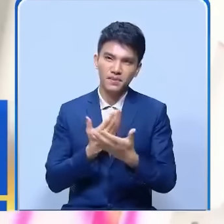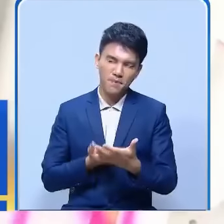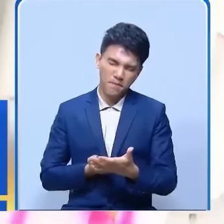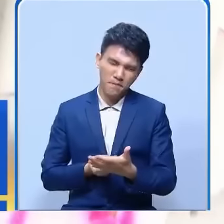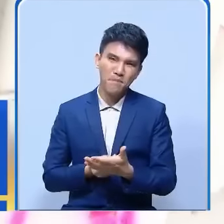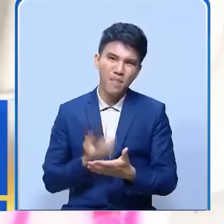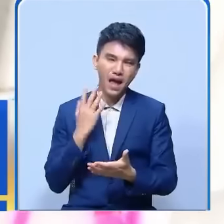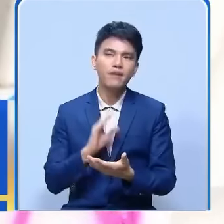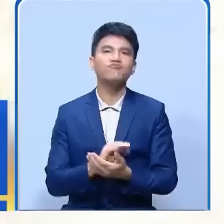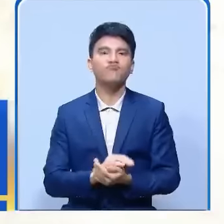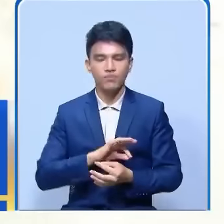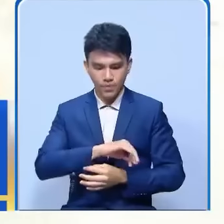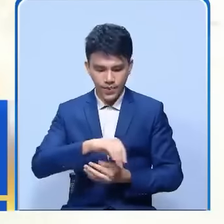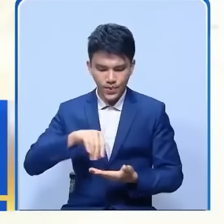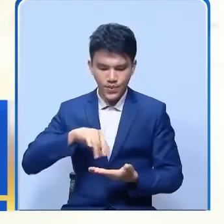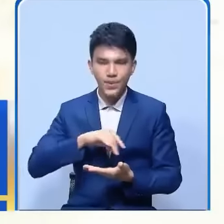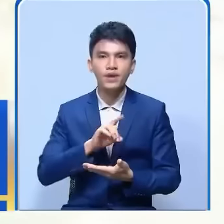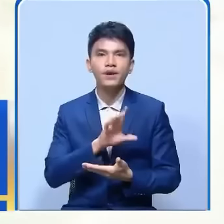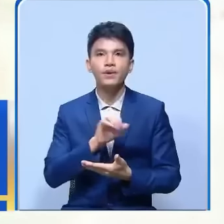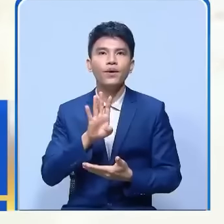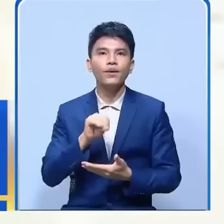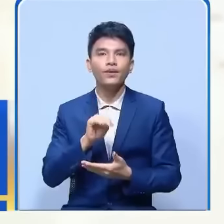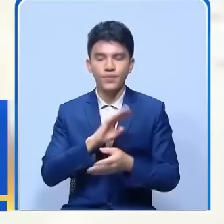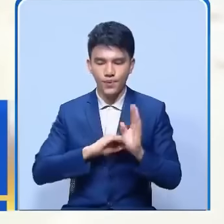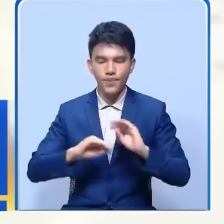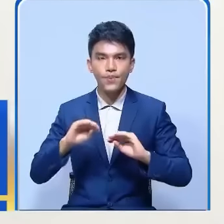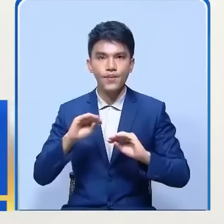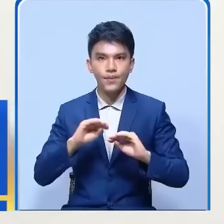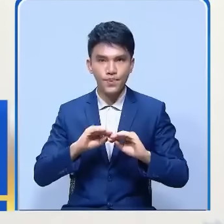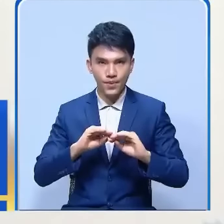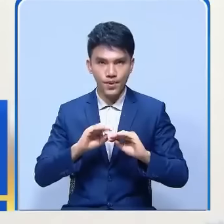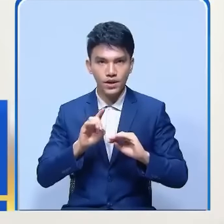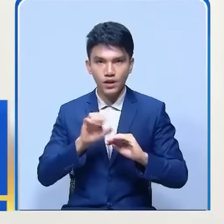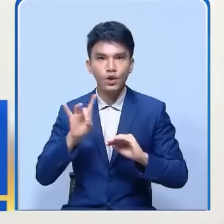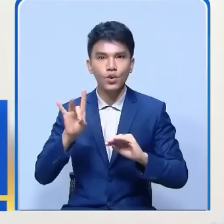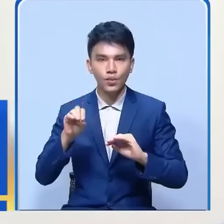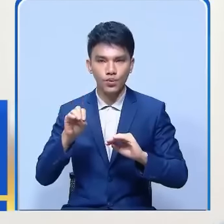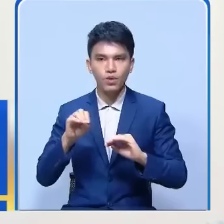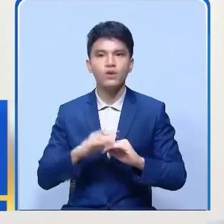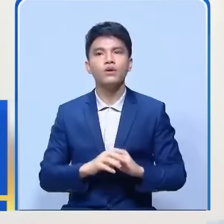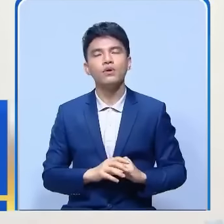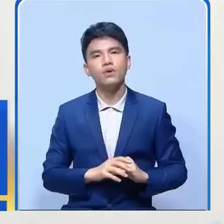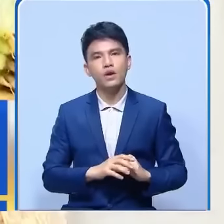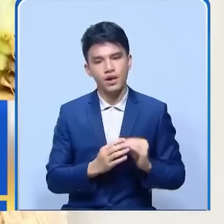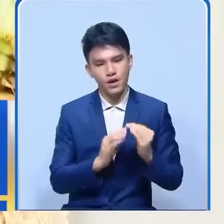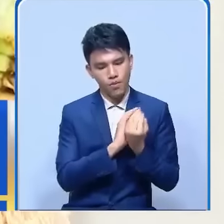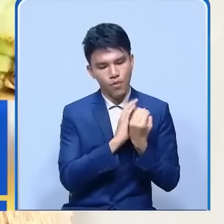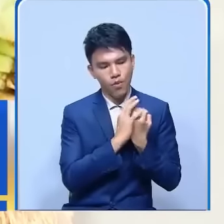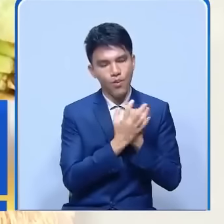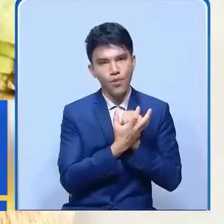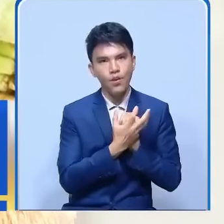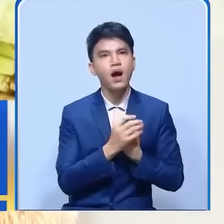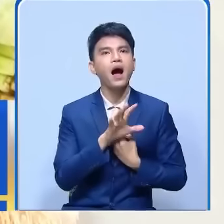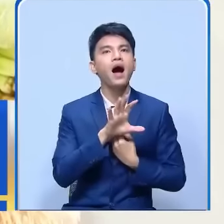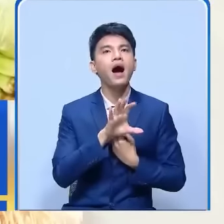พาะผักชีจากกิโลกรัมละ140บาทก็เพิ่มเป็นกิโลกรัมละ180บาทดอกกระหล่ำเนี่ยค่ะจากกิโลกรัม